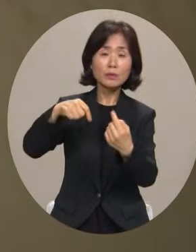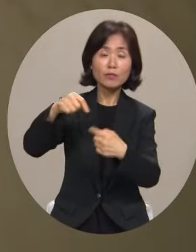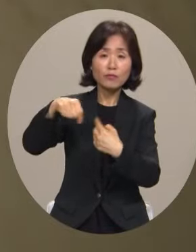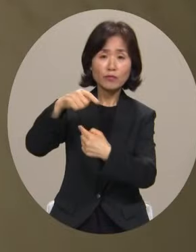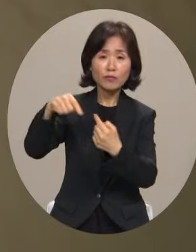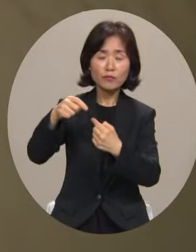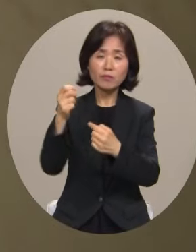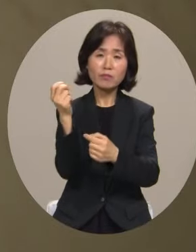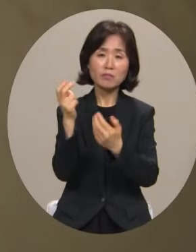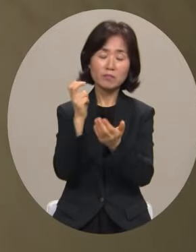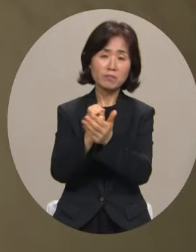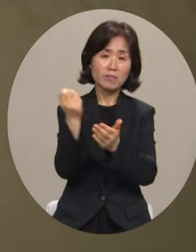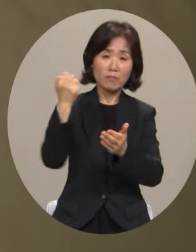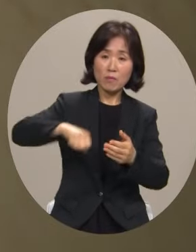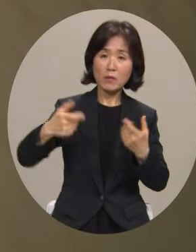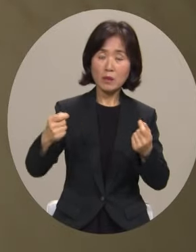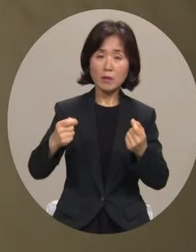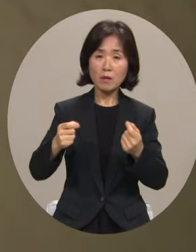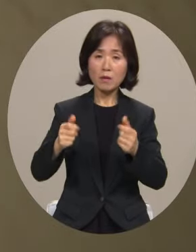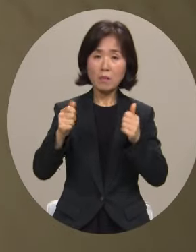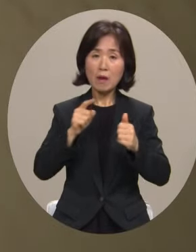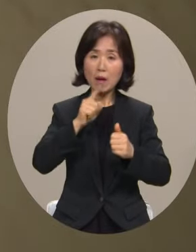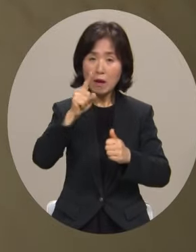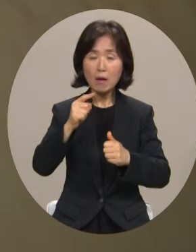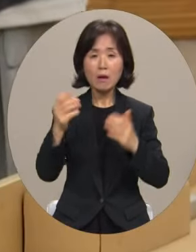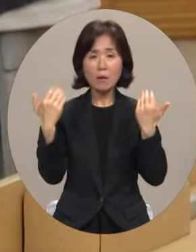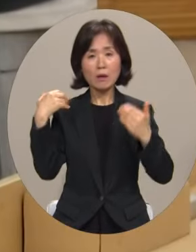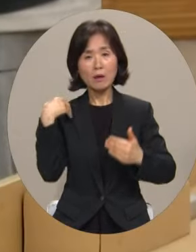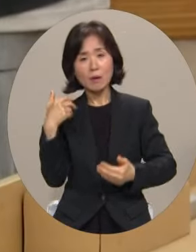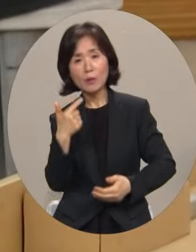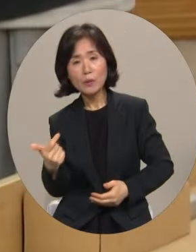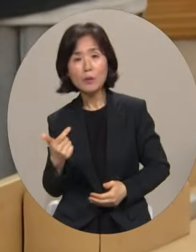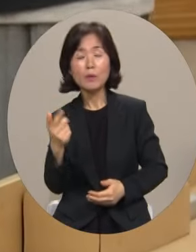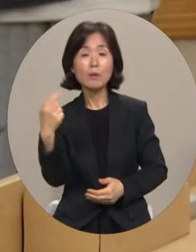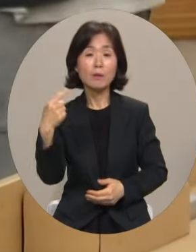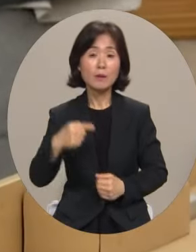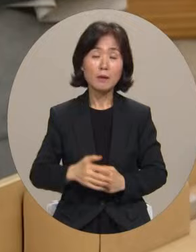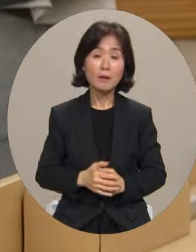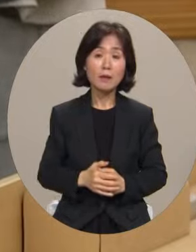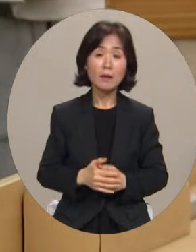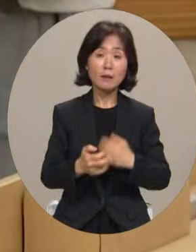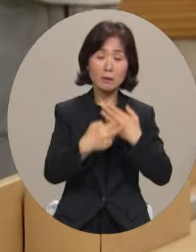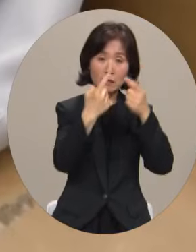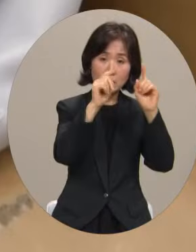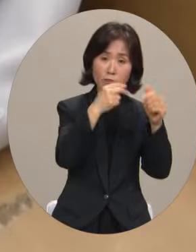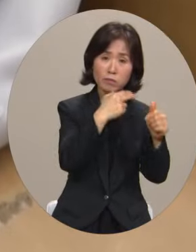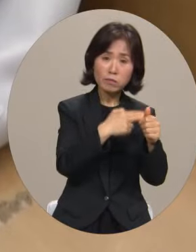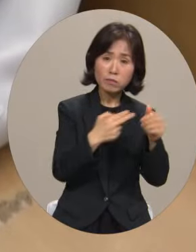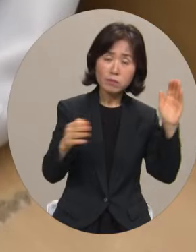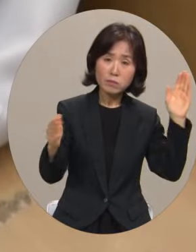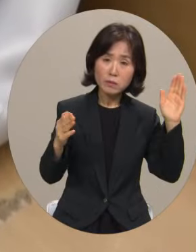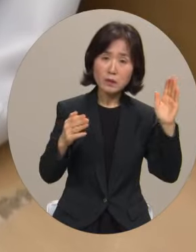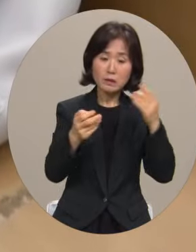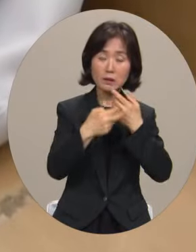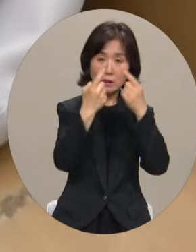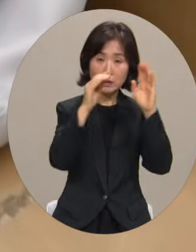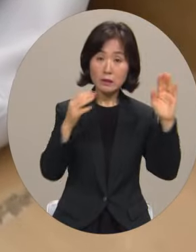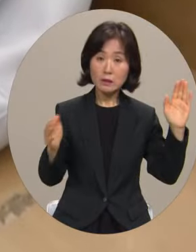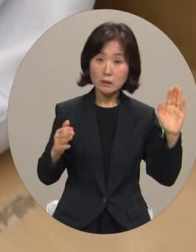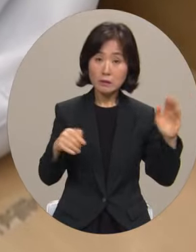의대생들은 의대 증원을 철회하지 않으면 학교로 돌아오지 않겠다는 강경한 입장을 고수하고 있습니다. EBS 뉴스 금창호입니다.